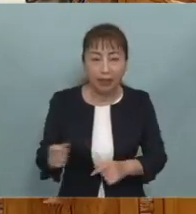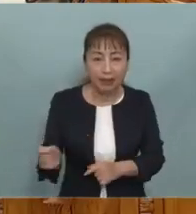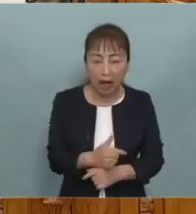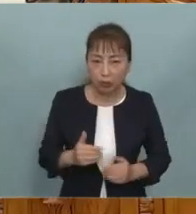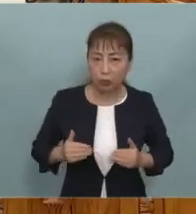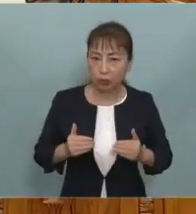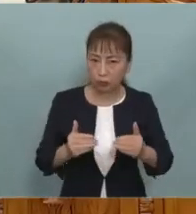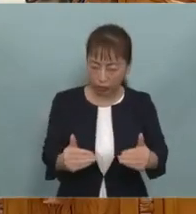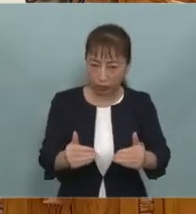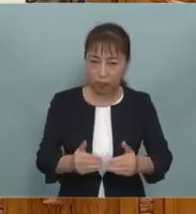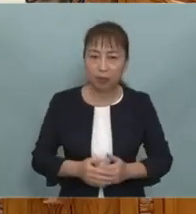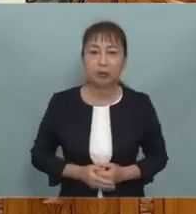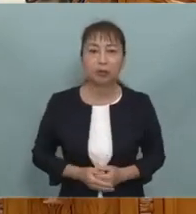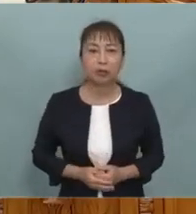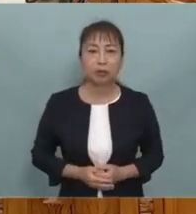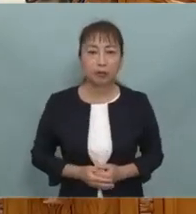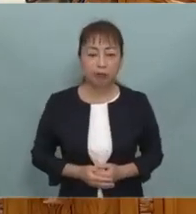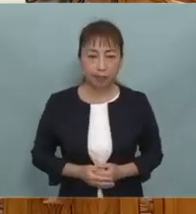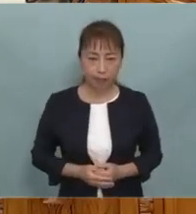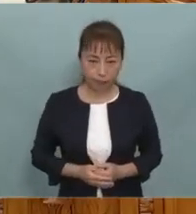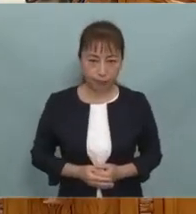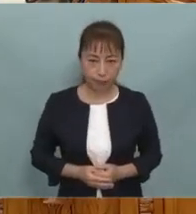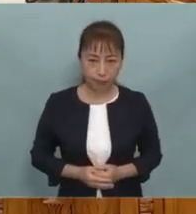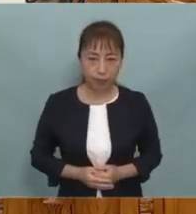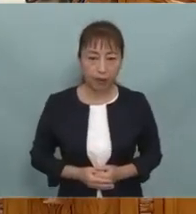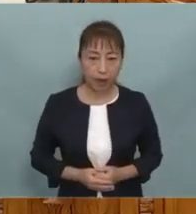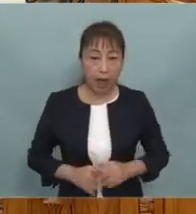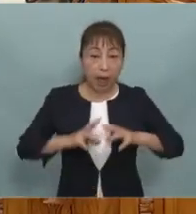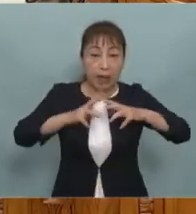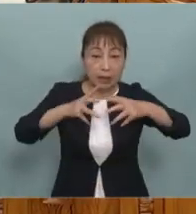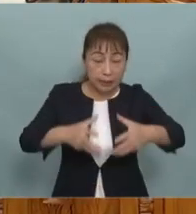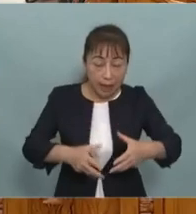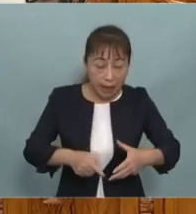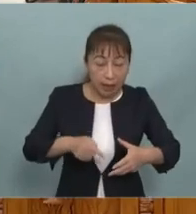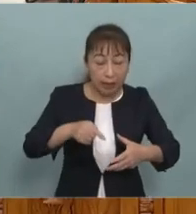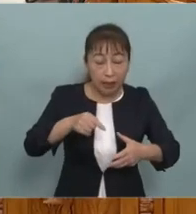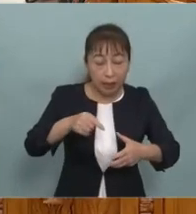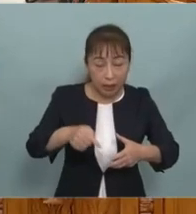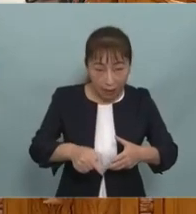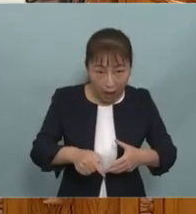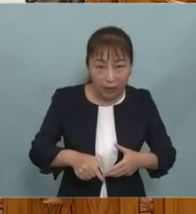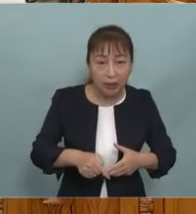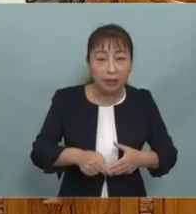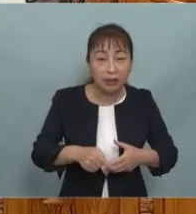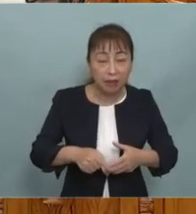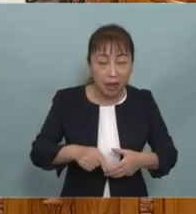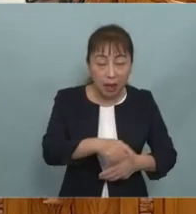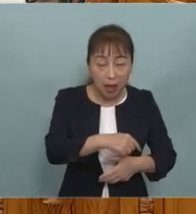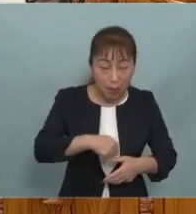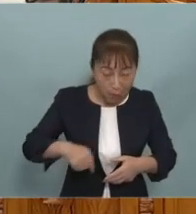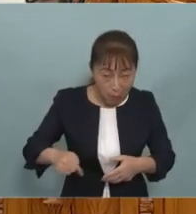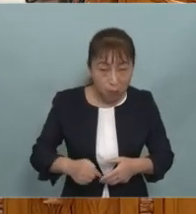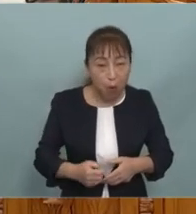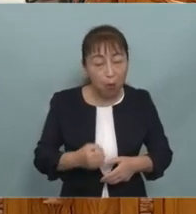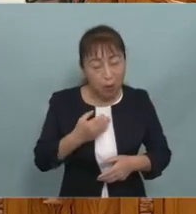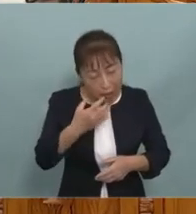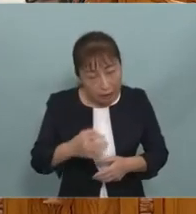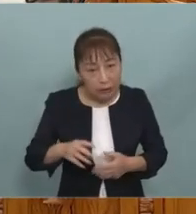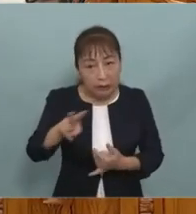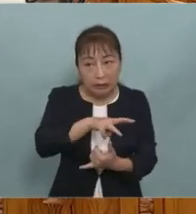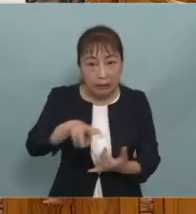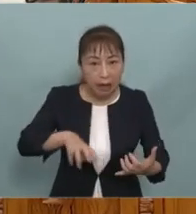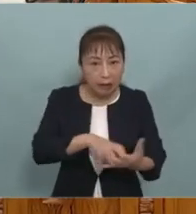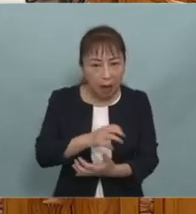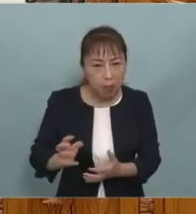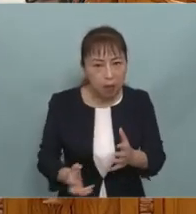まります全世界有数の災害発生国であるこの日本において